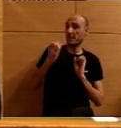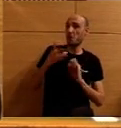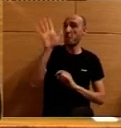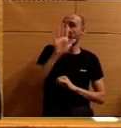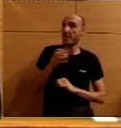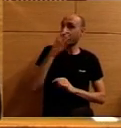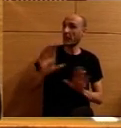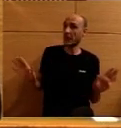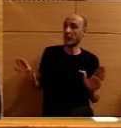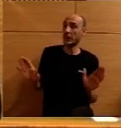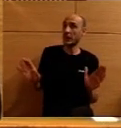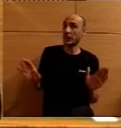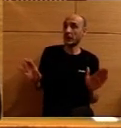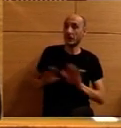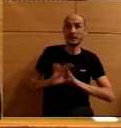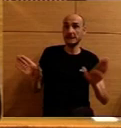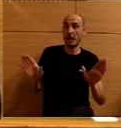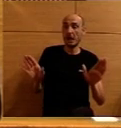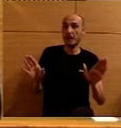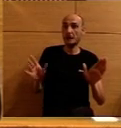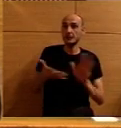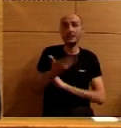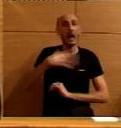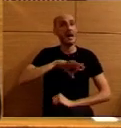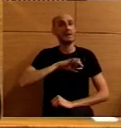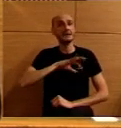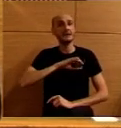bé. I ja està. Pareix que